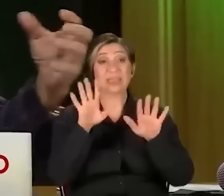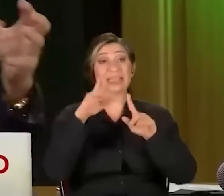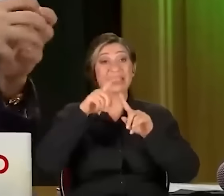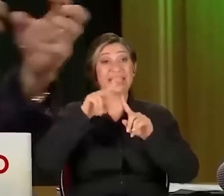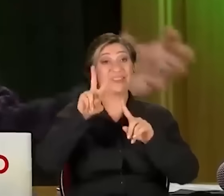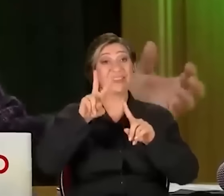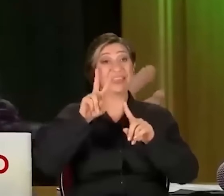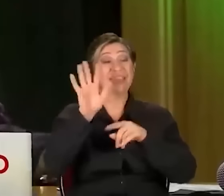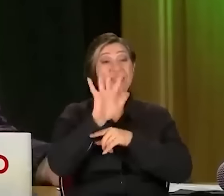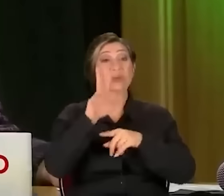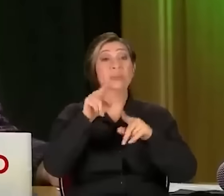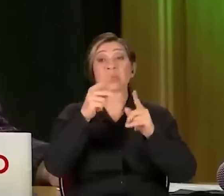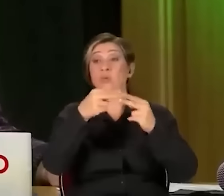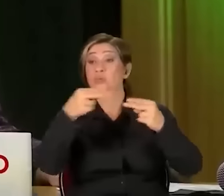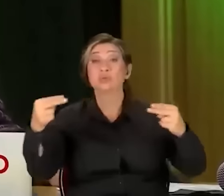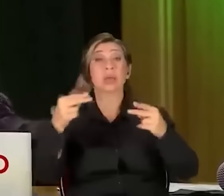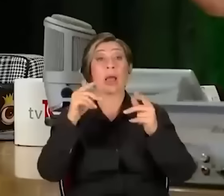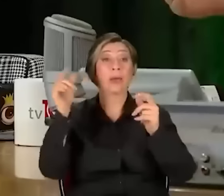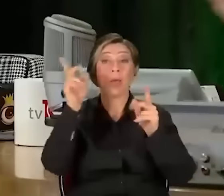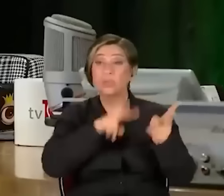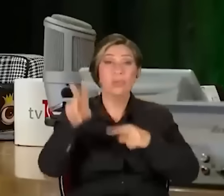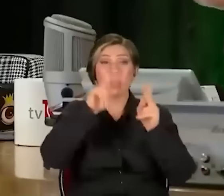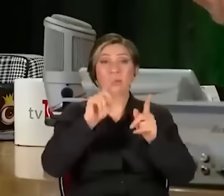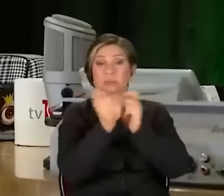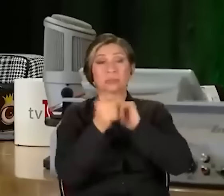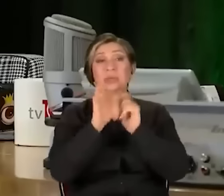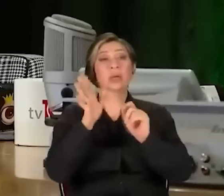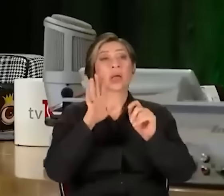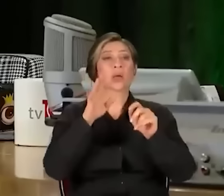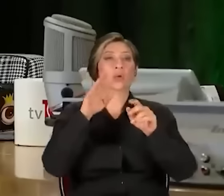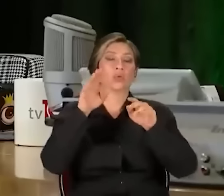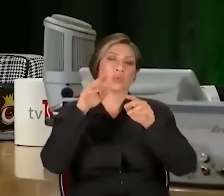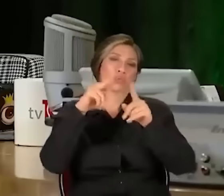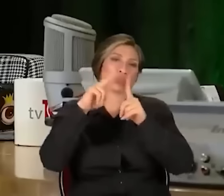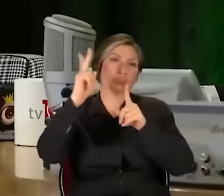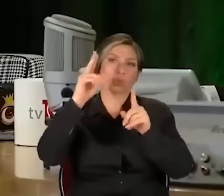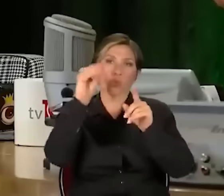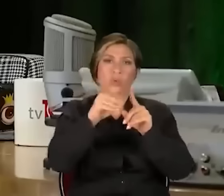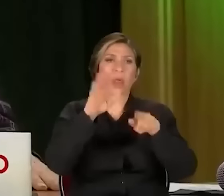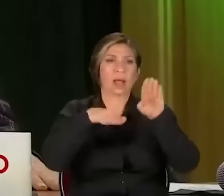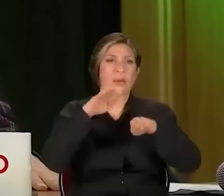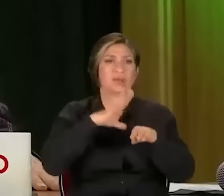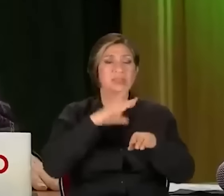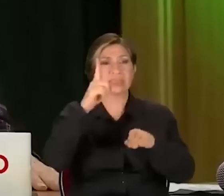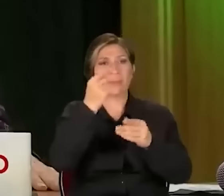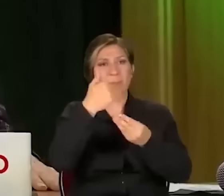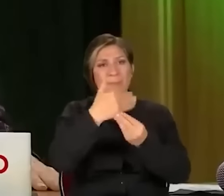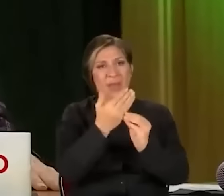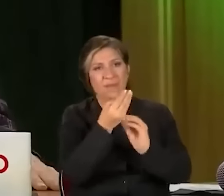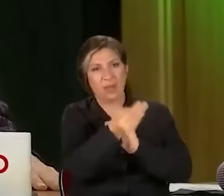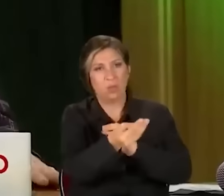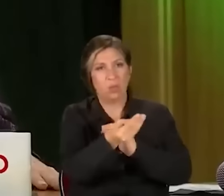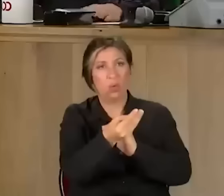televizyon gibi böyle bir reklam kuşağın yok. Yok. Zaten YouTube'un koyduğu reklamlar var. Evet. Ve YouTube sana da bir pay veriyor.